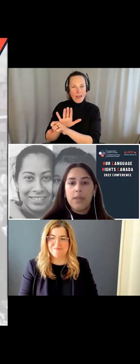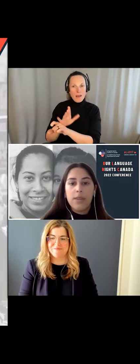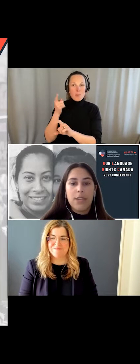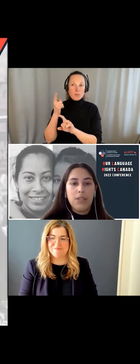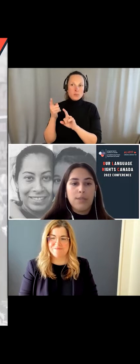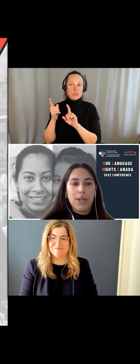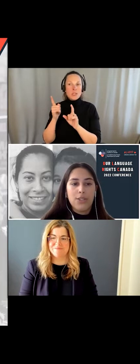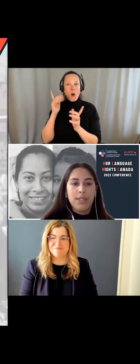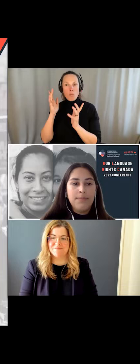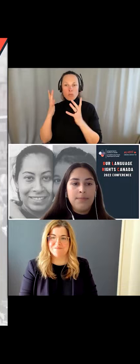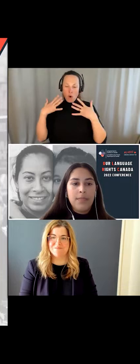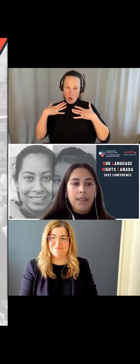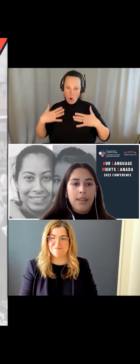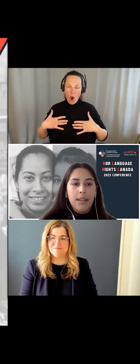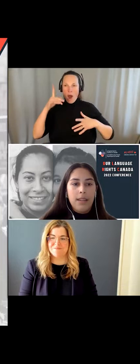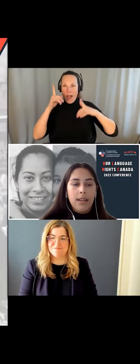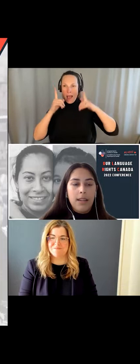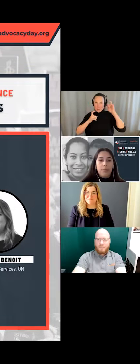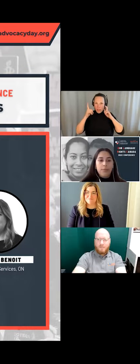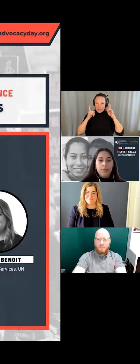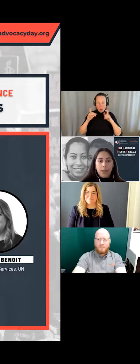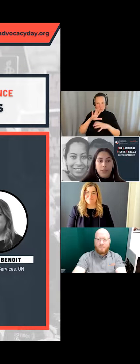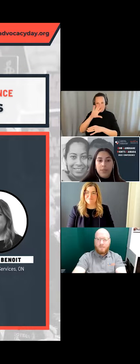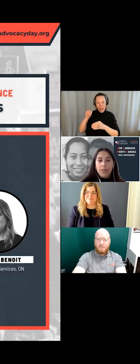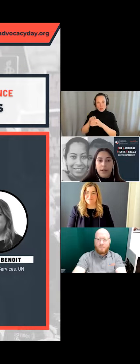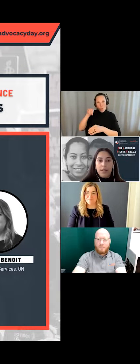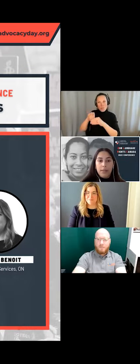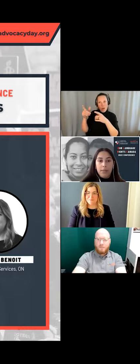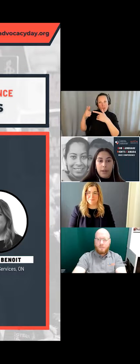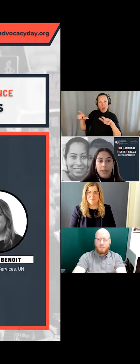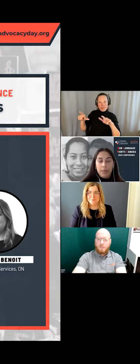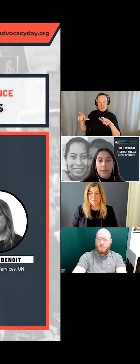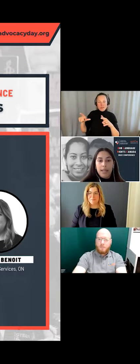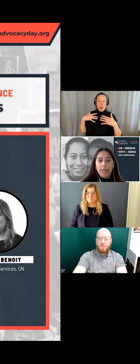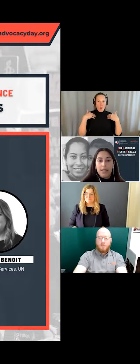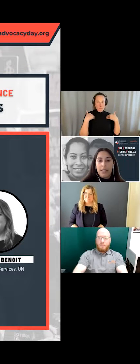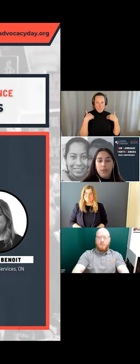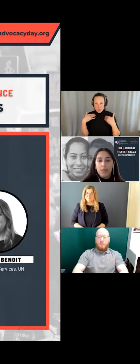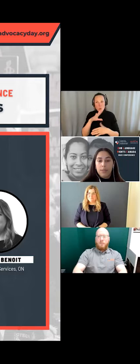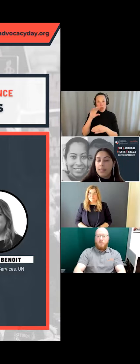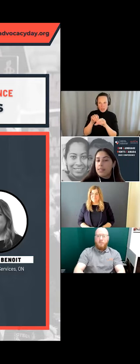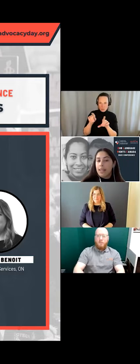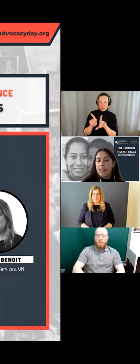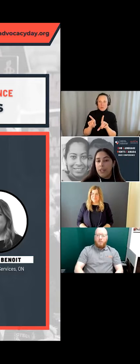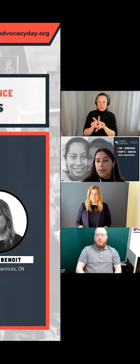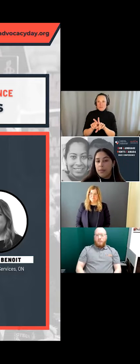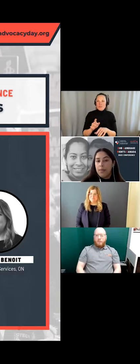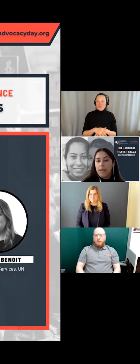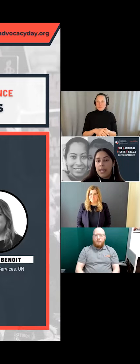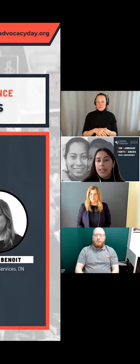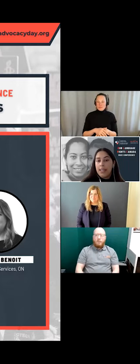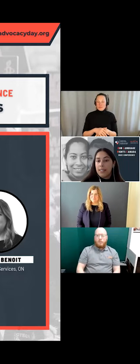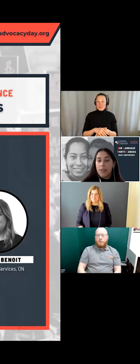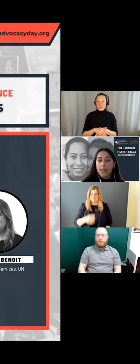langage complexe qui fait des signes et les mouvements du corps, les expressions faciales, les